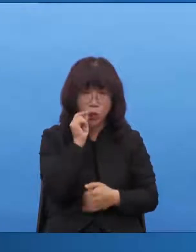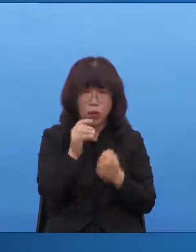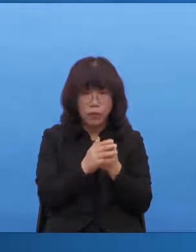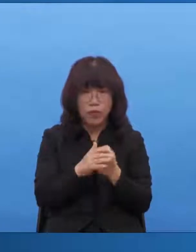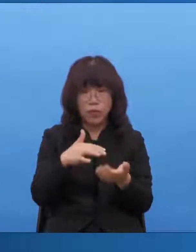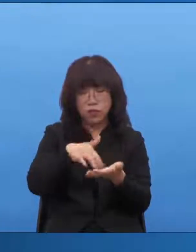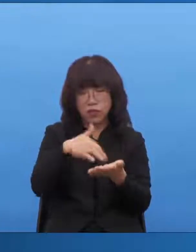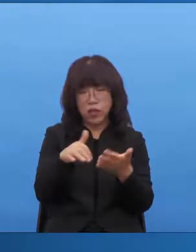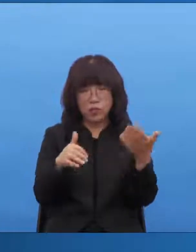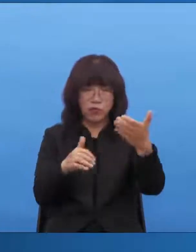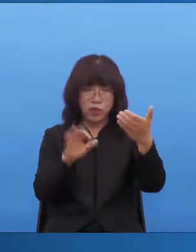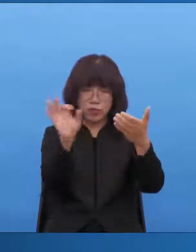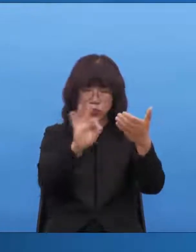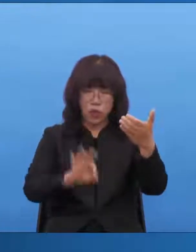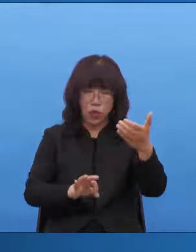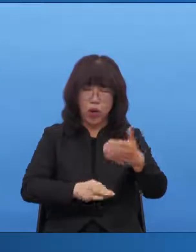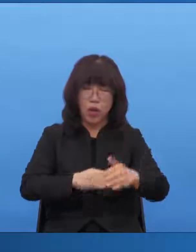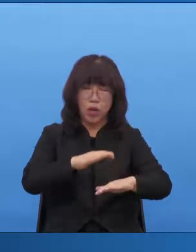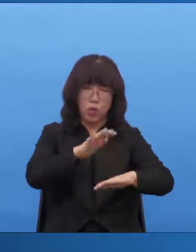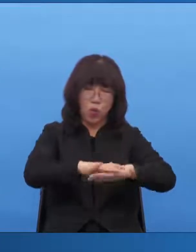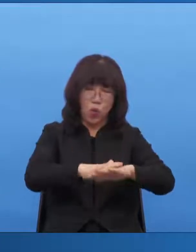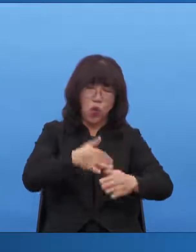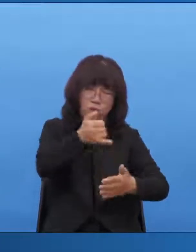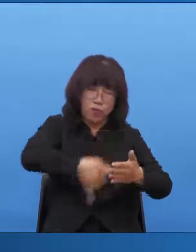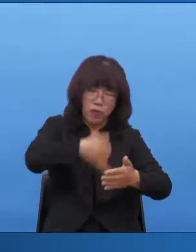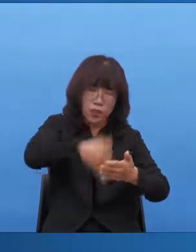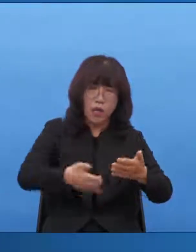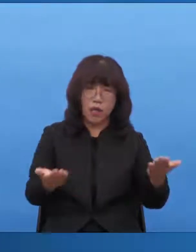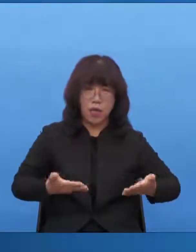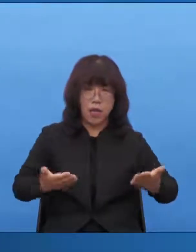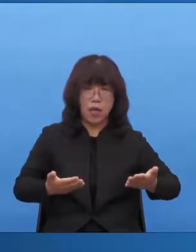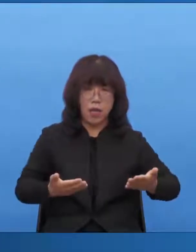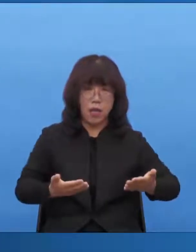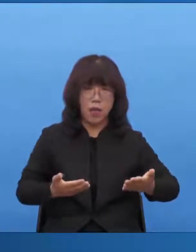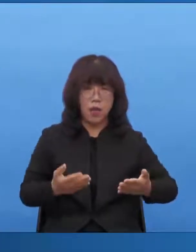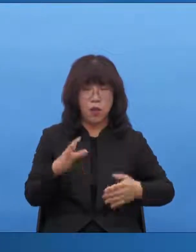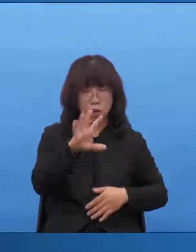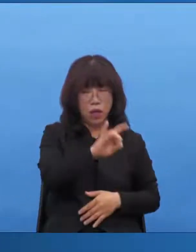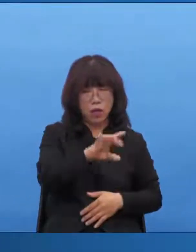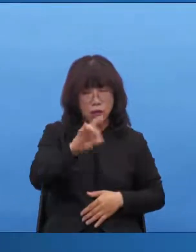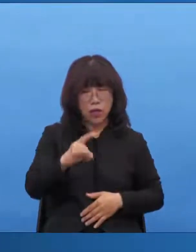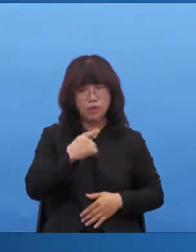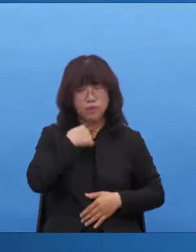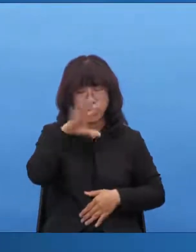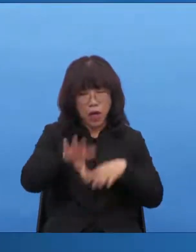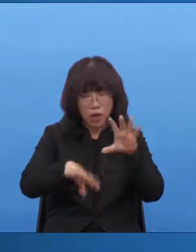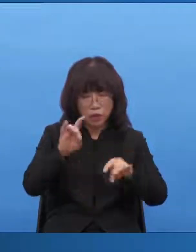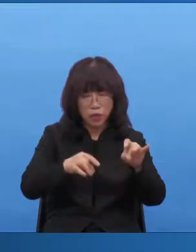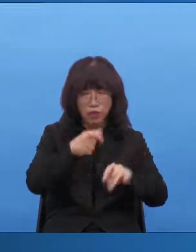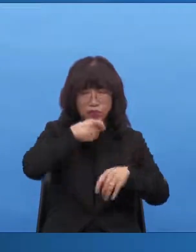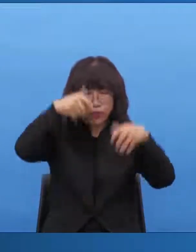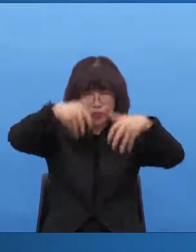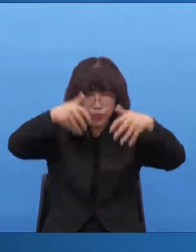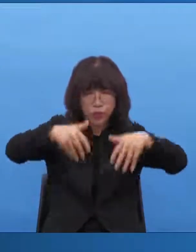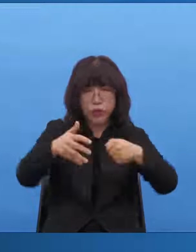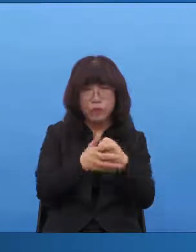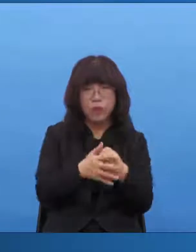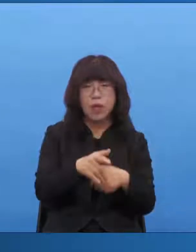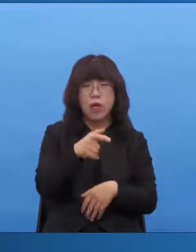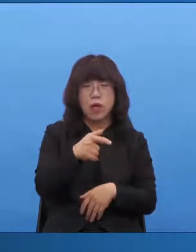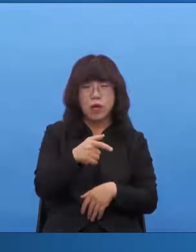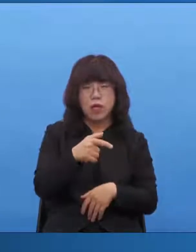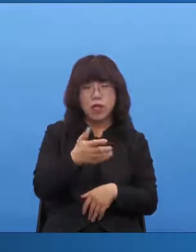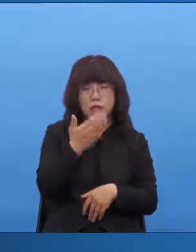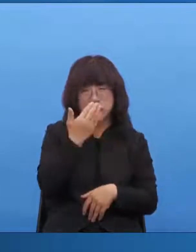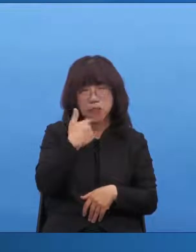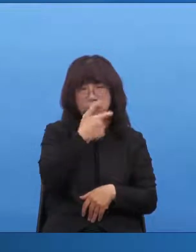이상이 농업에 전적으로 의지하고 있으며 이마저도 간간이 발생하는 가뭄 및 홍수 등의 자연재해로 인해 심각한 식량 부족 사태에